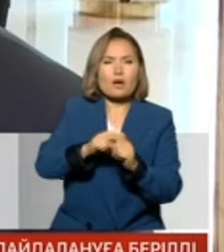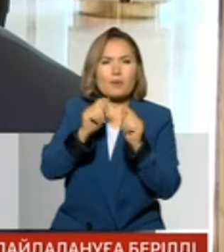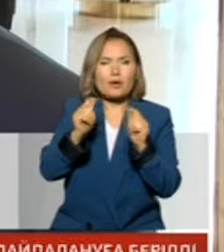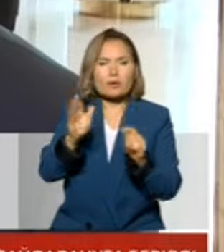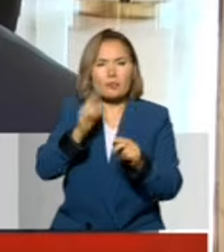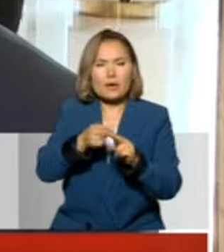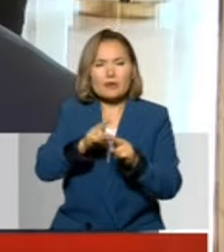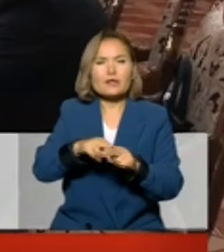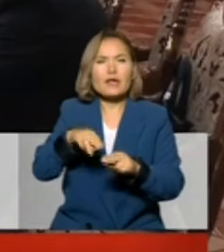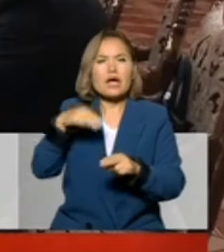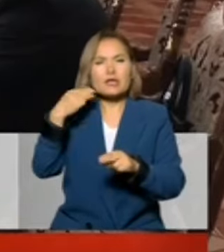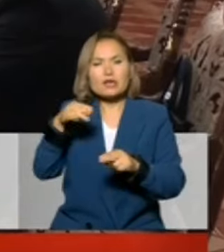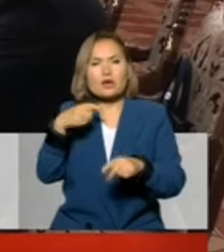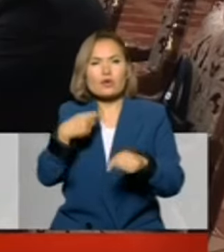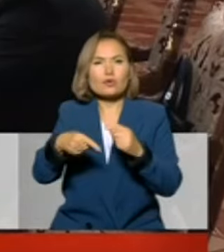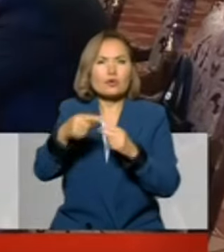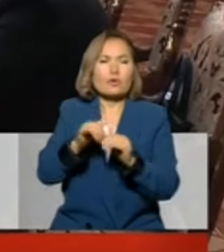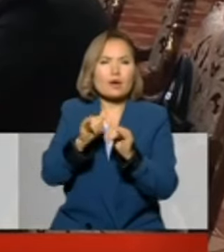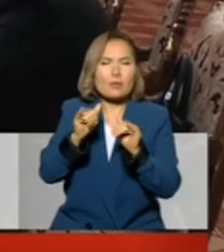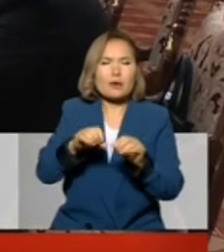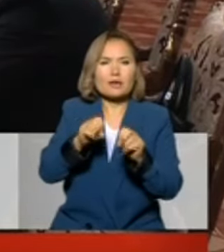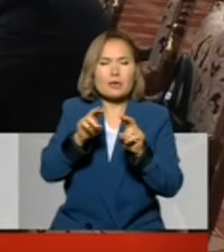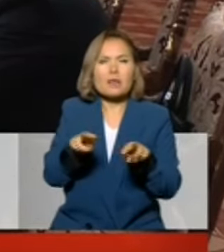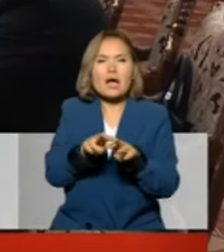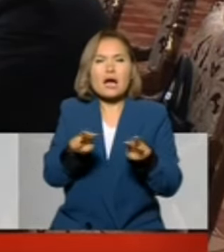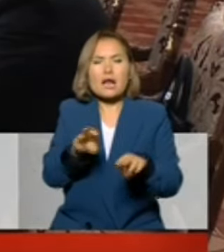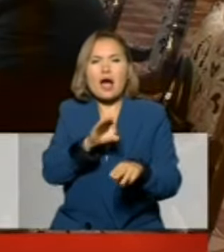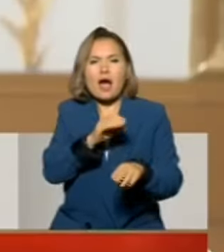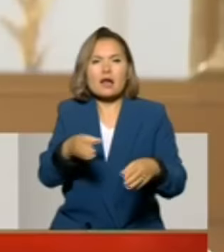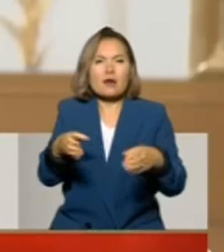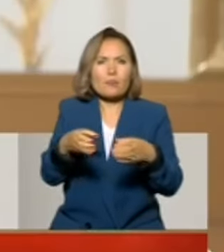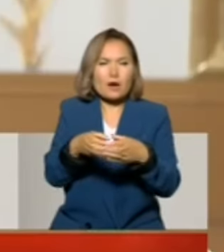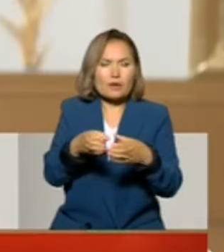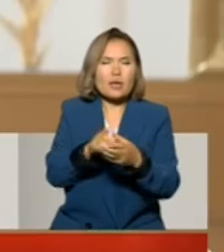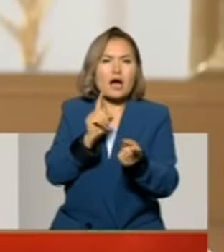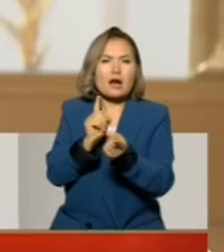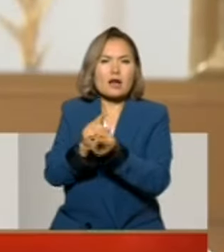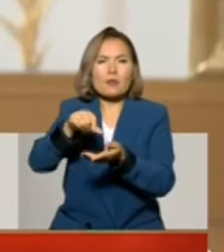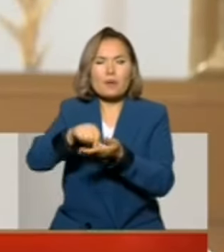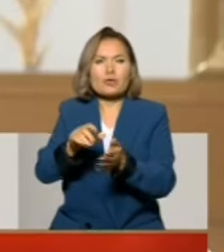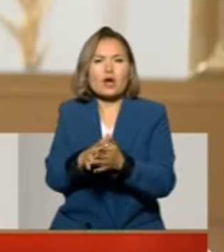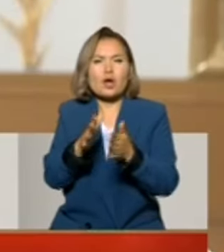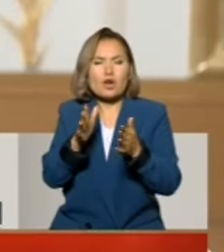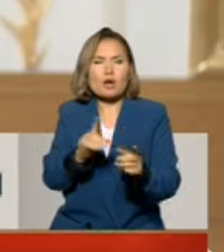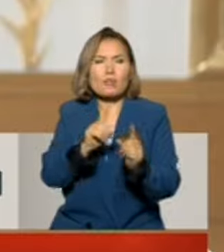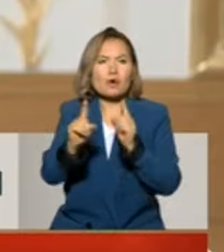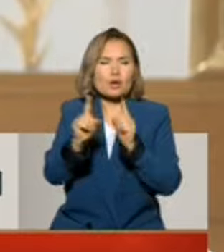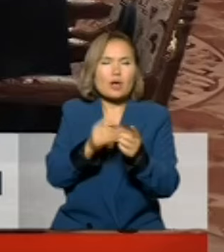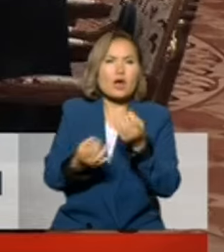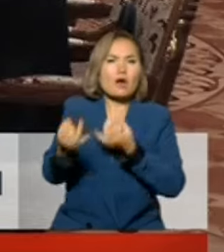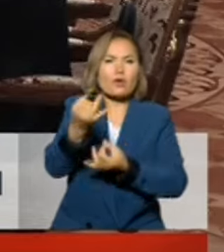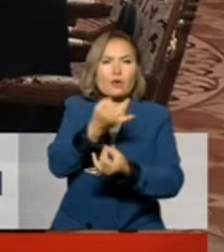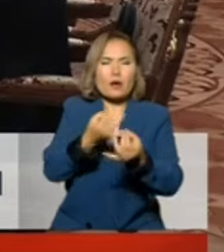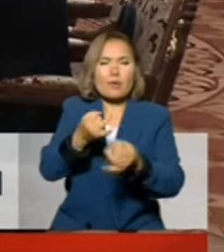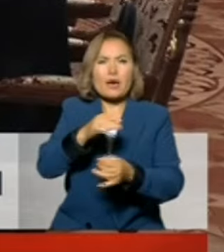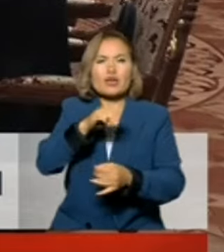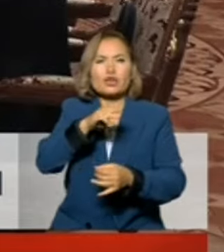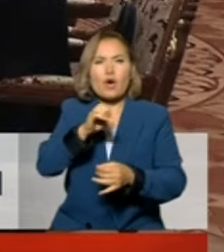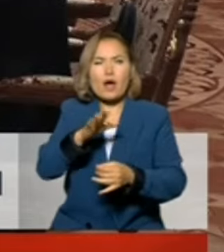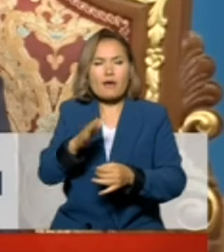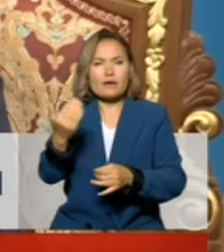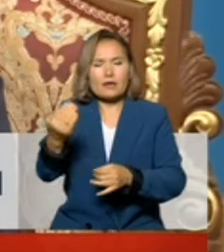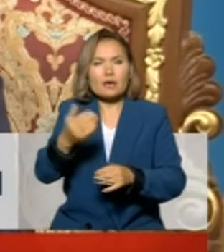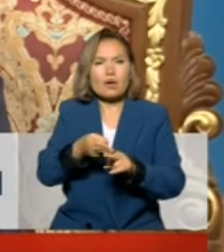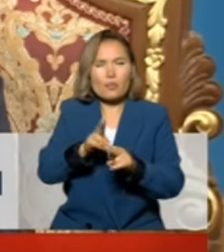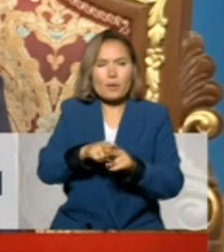осы Тәжікстан нарығына шыға алады. Одан соң лидерлер мен ресми делегация мүшелерінің қатысуымен кеңейтілген құрамда келіссөз өтті. Қасым Жомарт Тоқаев